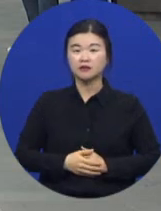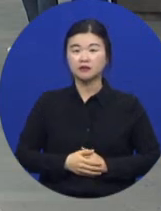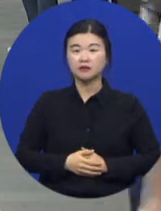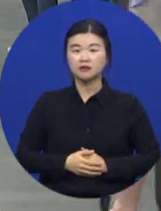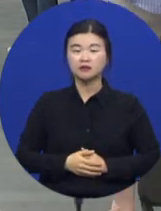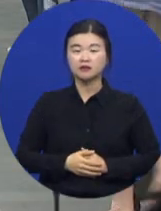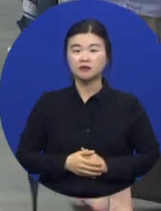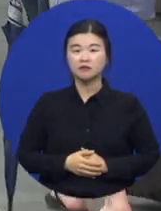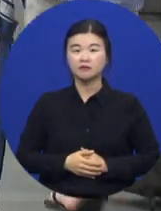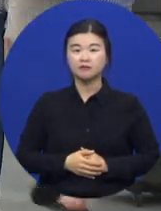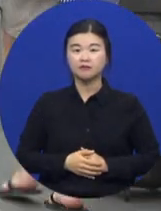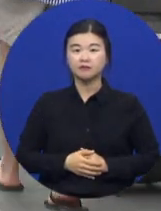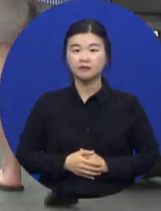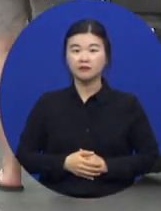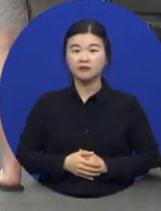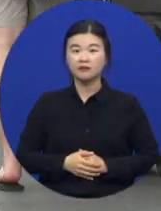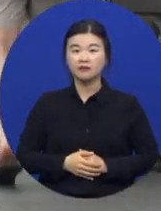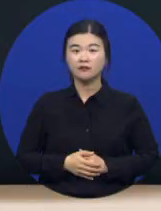뉴스 오승철입니다.